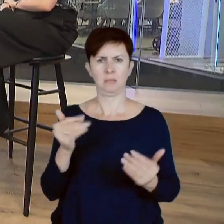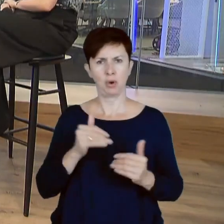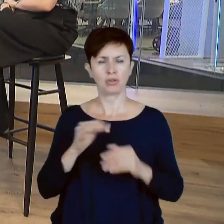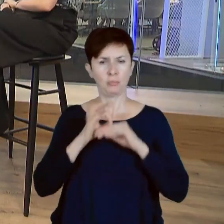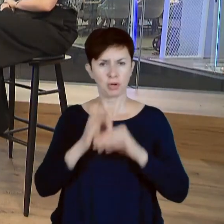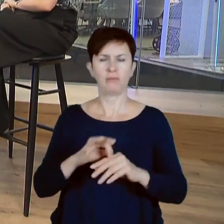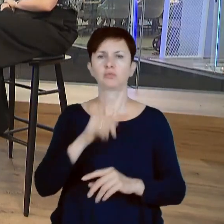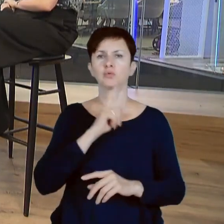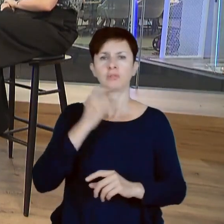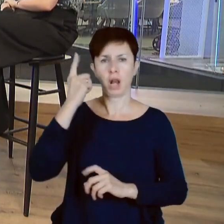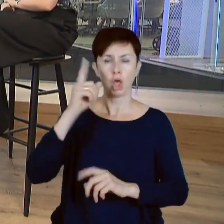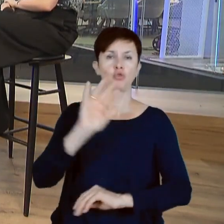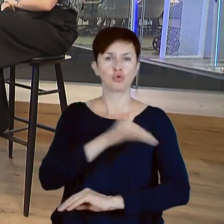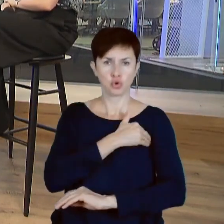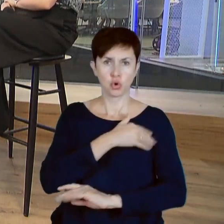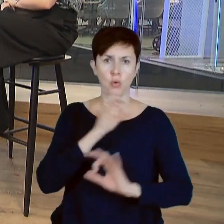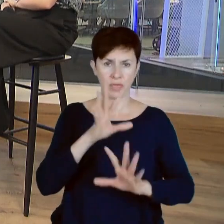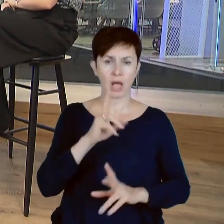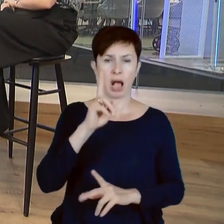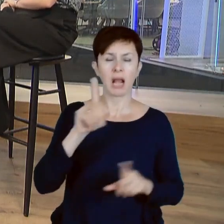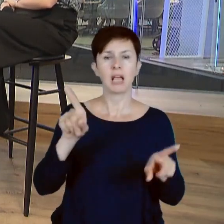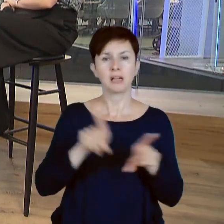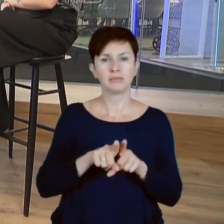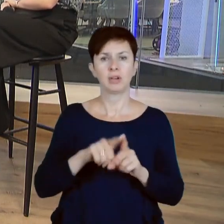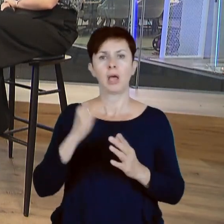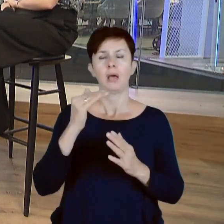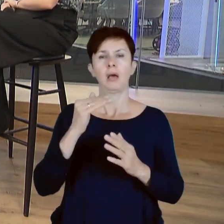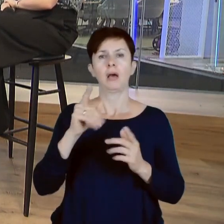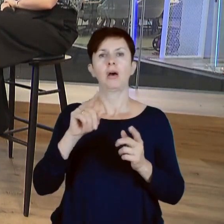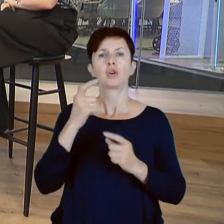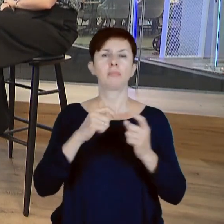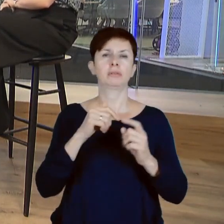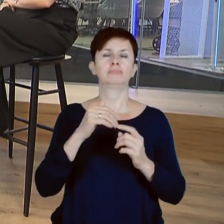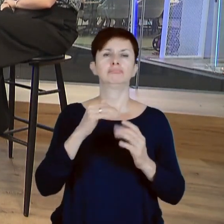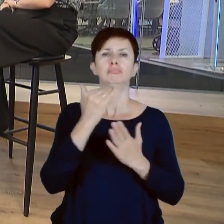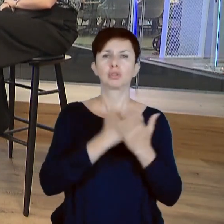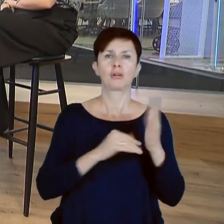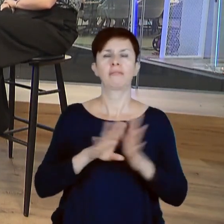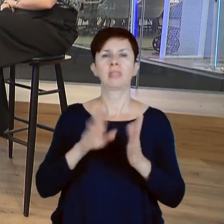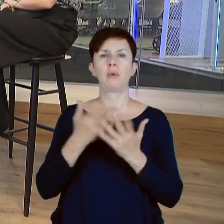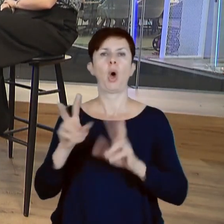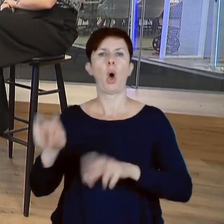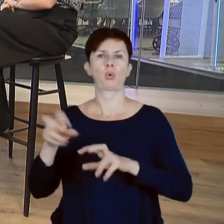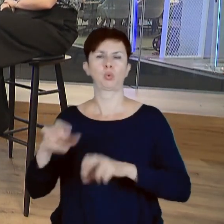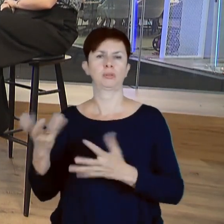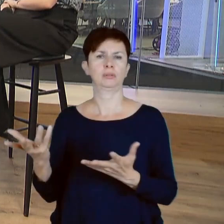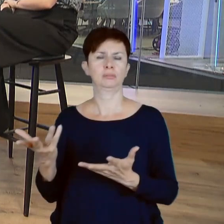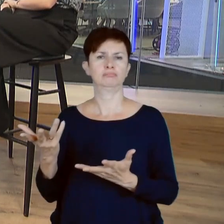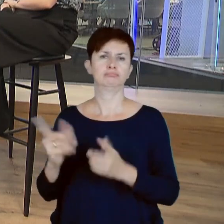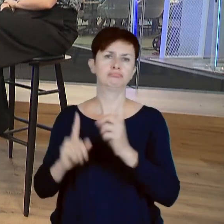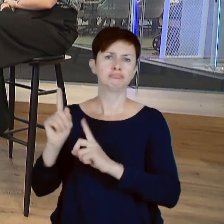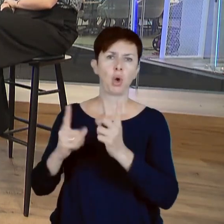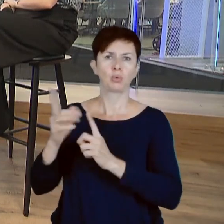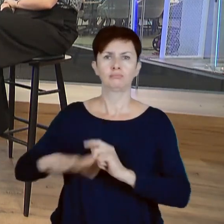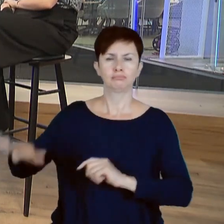szkoły, ale zainwestujmy tyle samo programów, nie wiem, w ogródki szkolne, co w Polsce jest niestety bardzo rzadkie i może ktoś, kto tego słucha,